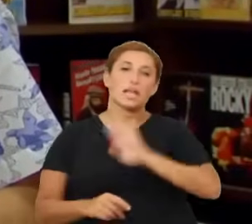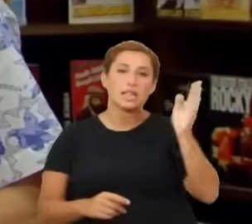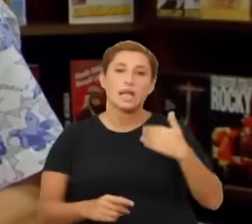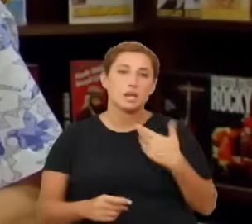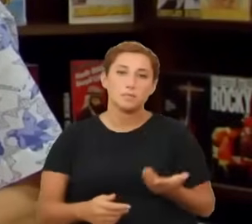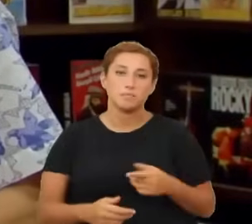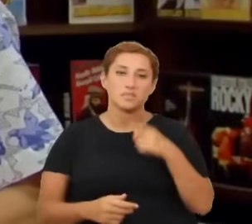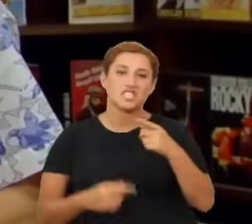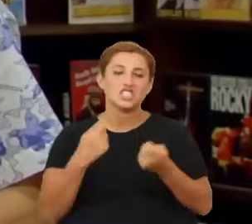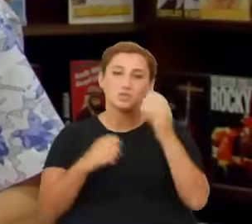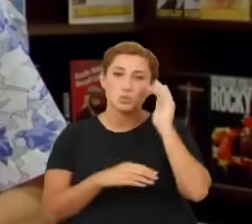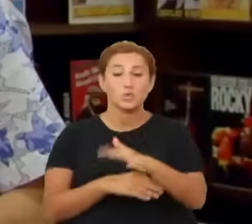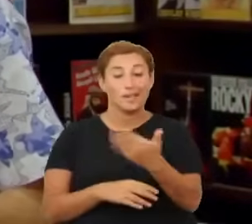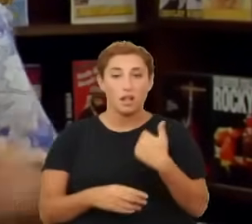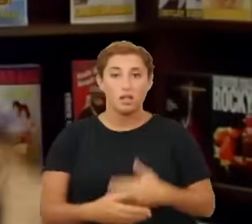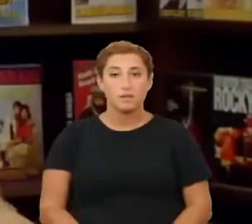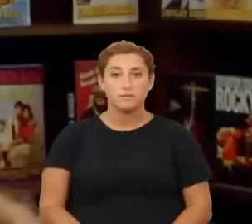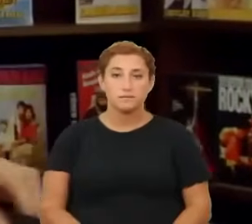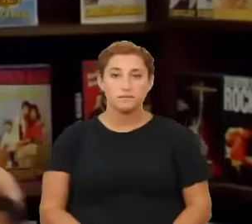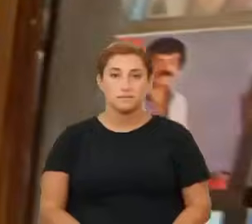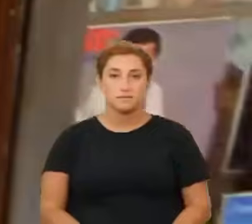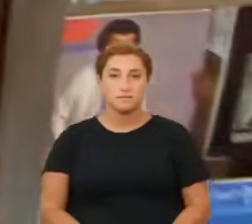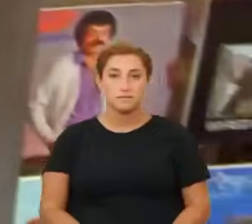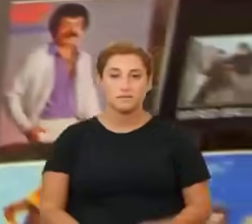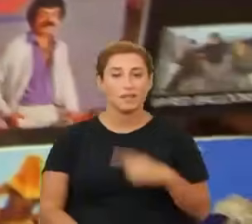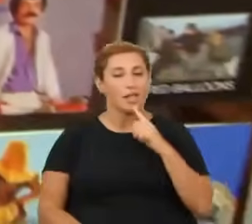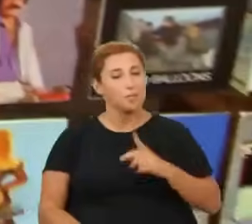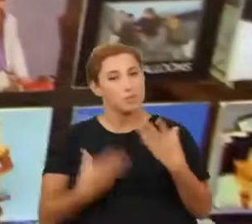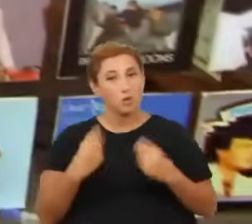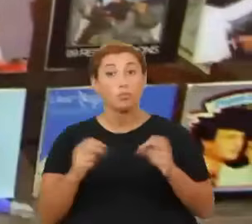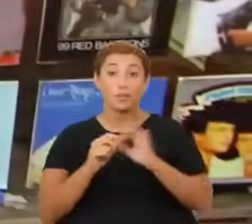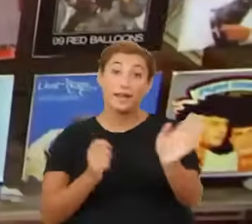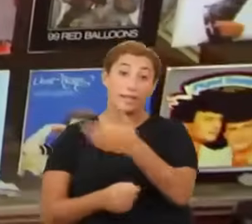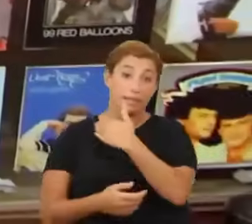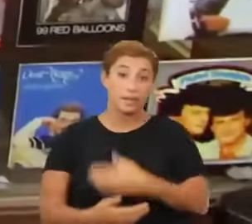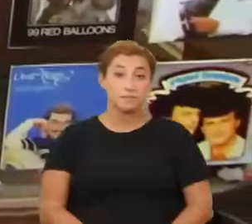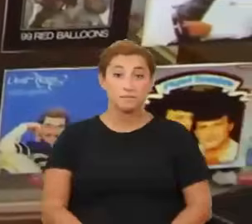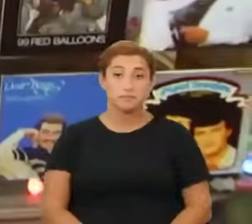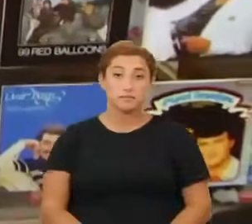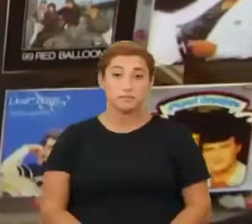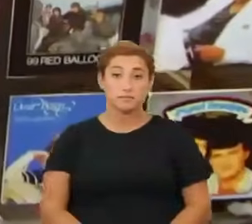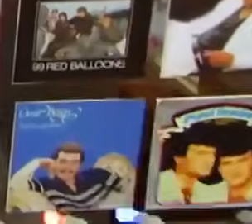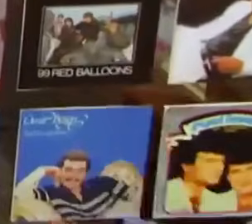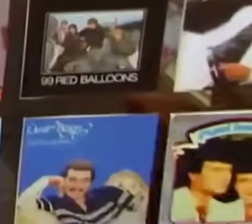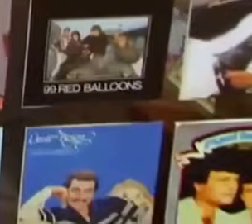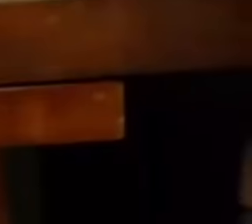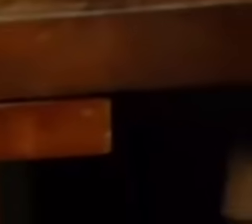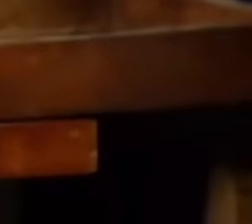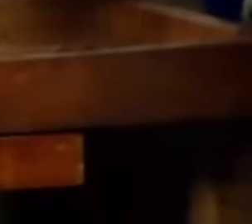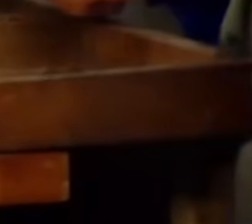olur o zaman. Sana işim düştü, gel. Aha, emin olur. Butik Ali. Hedip peşine düşüp